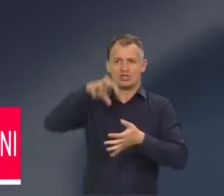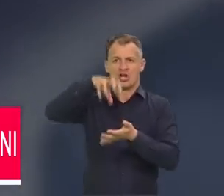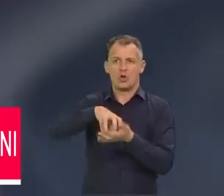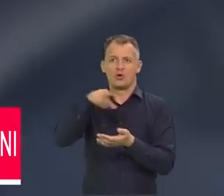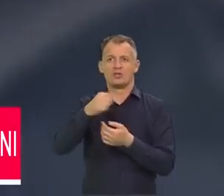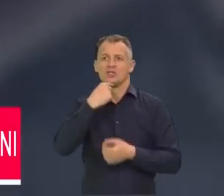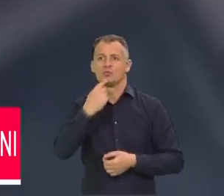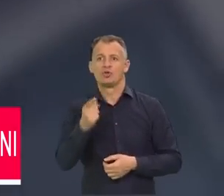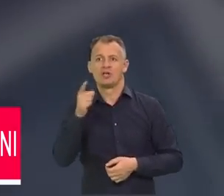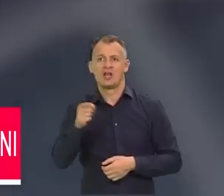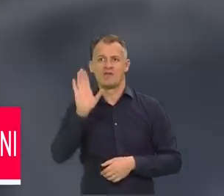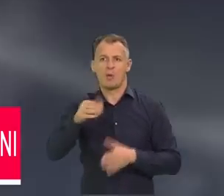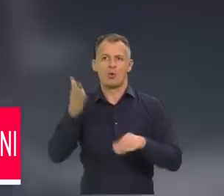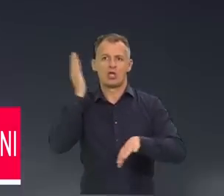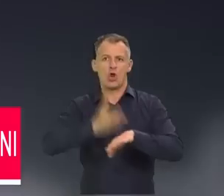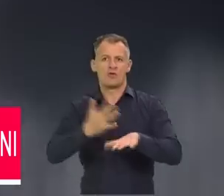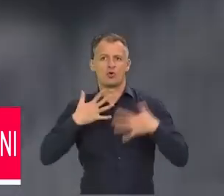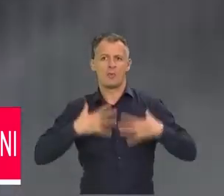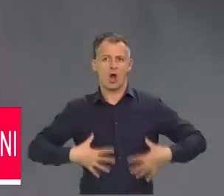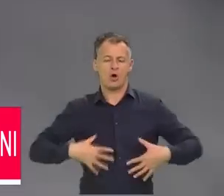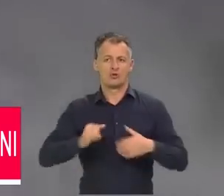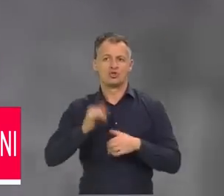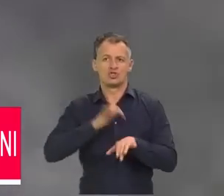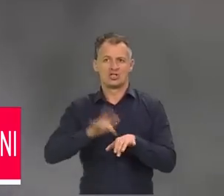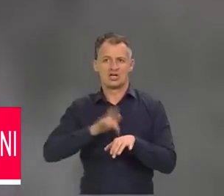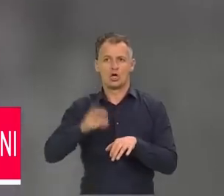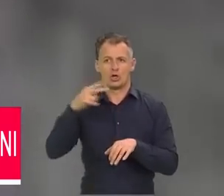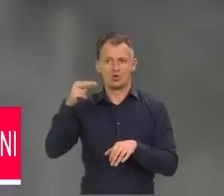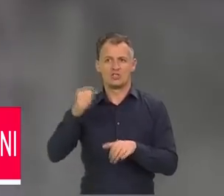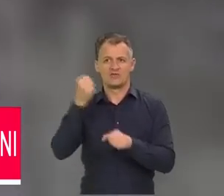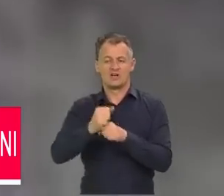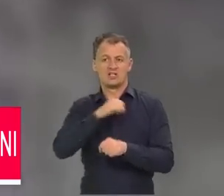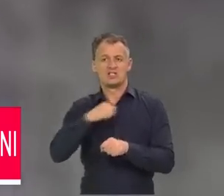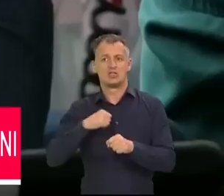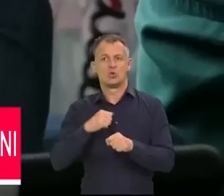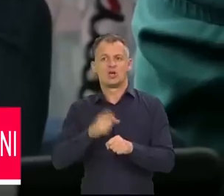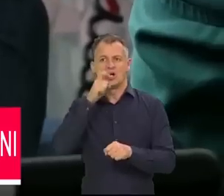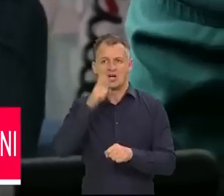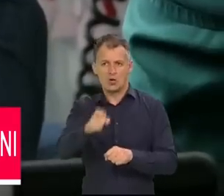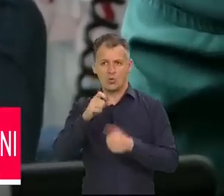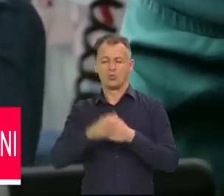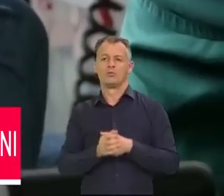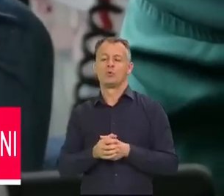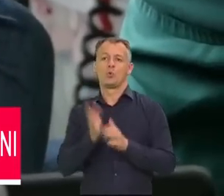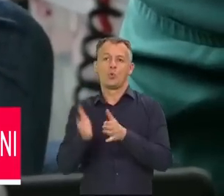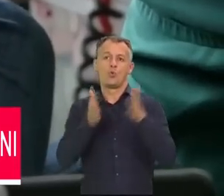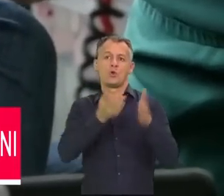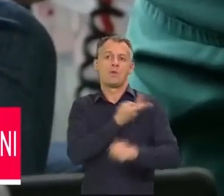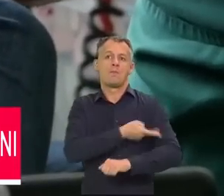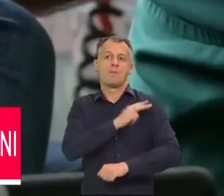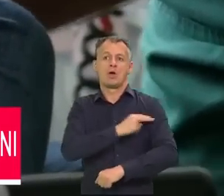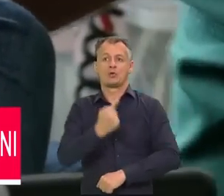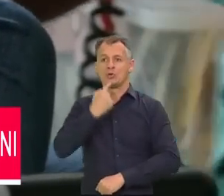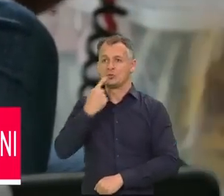locului spun că acesta avea mai multe rând pe corp deja și încerca în continuare să își facă rău de unul singur. Unii martori spun însă că l-au văzut pe tânăr